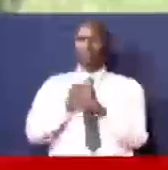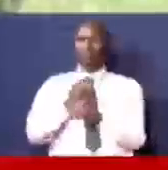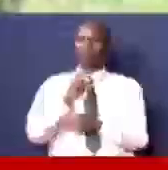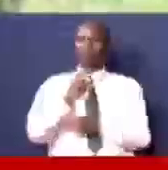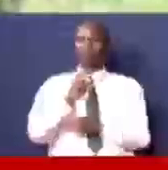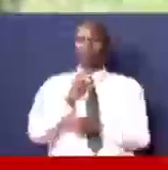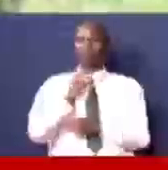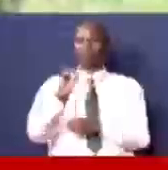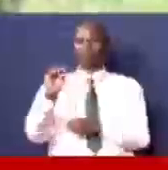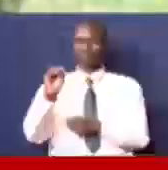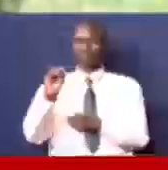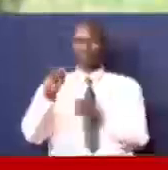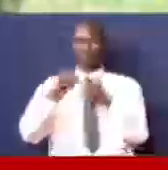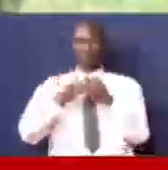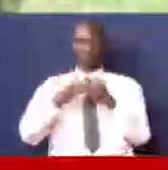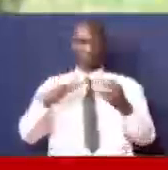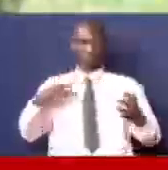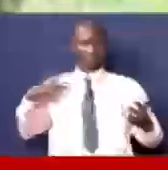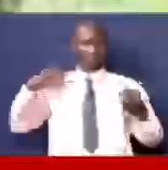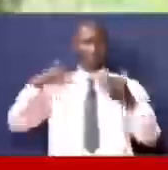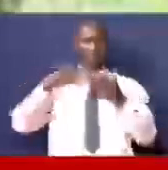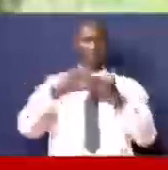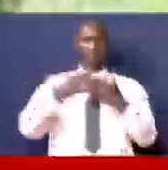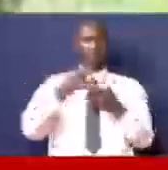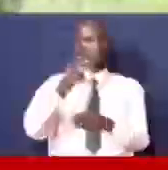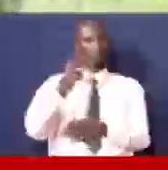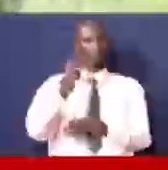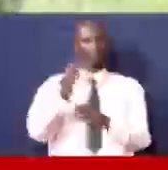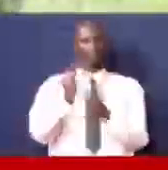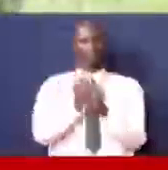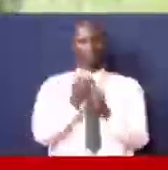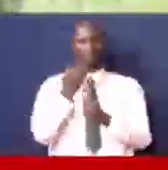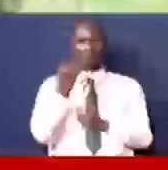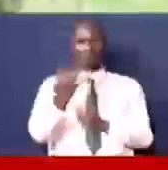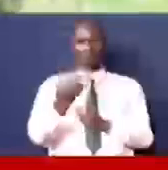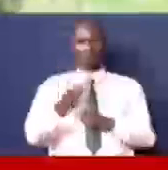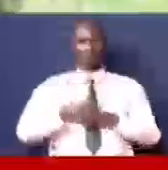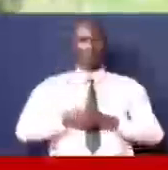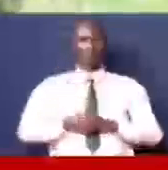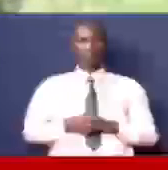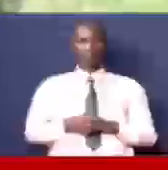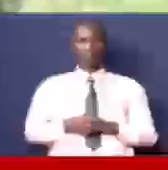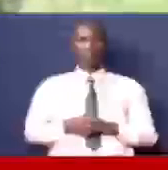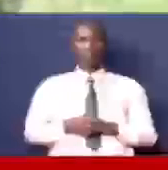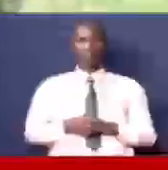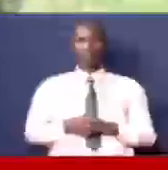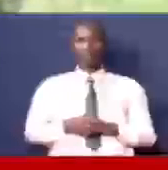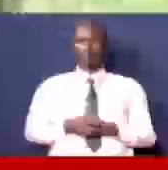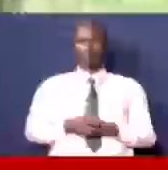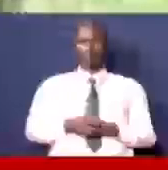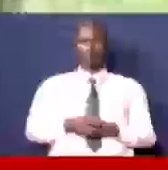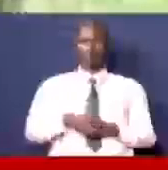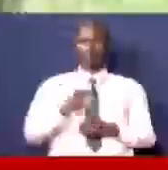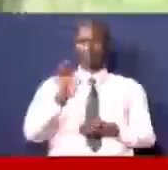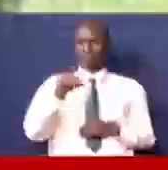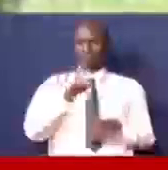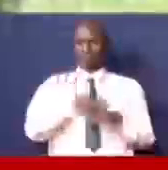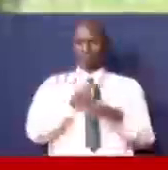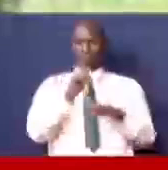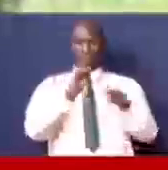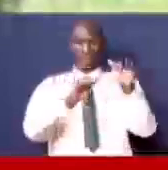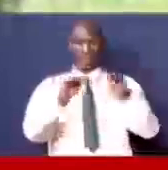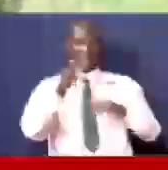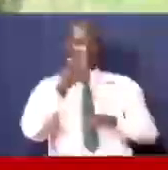wangilili na nyanya. Yes. Kupika mwaka wangilili na yukumi na itatu. Ila kwa hindi na univani